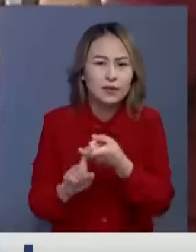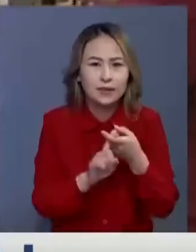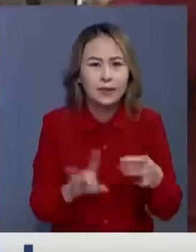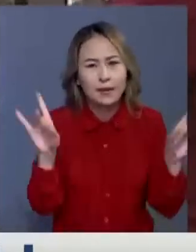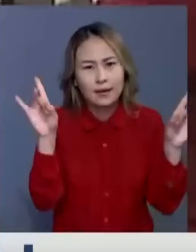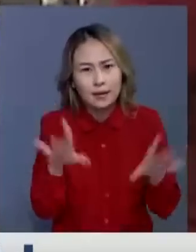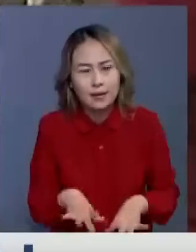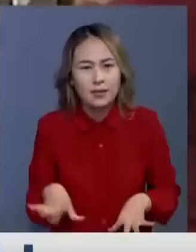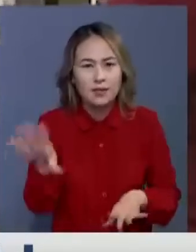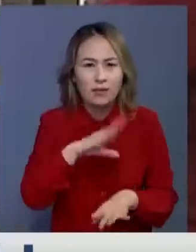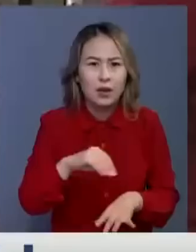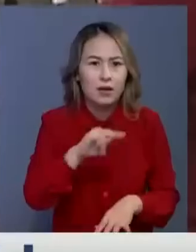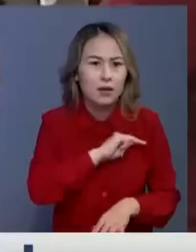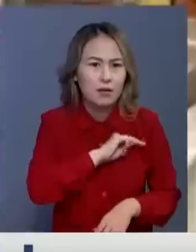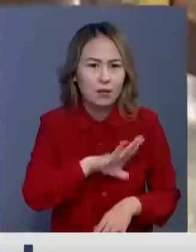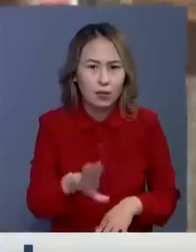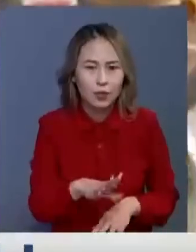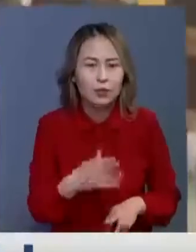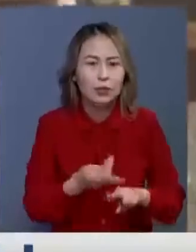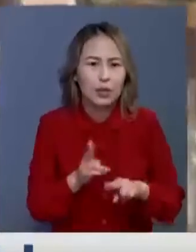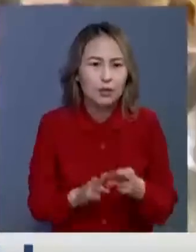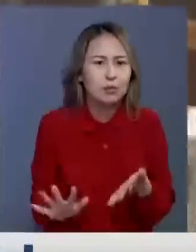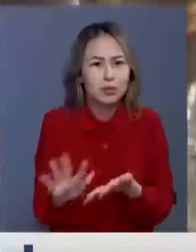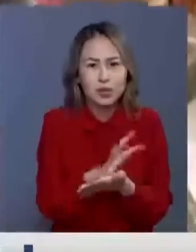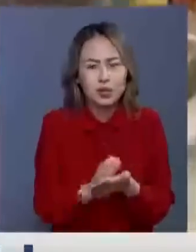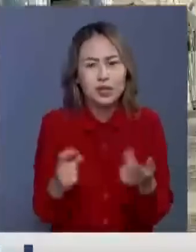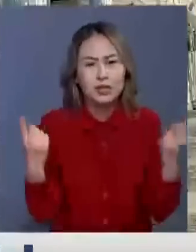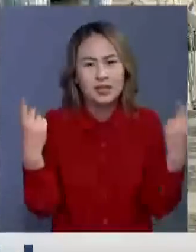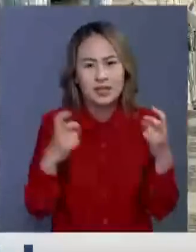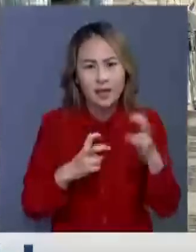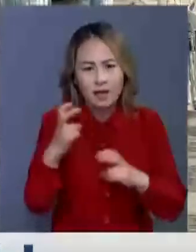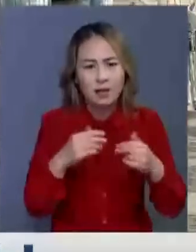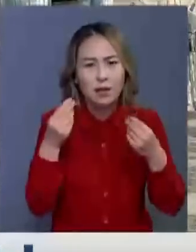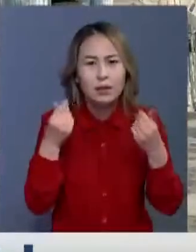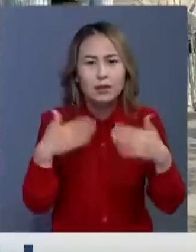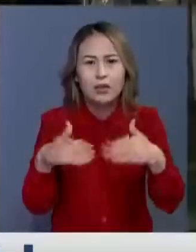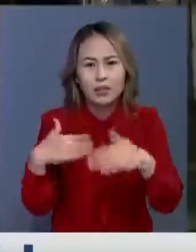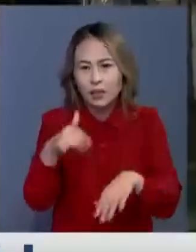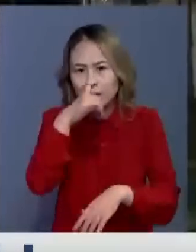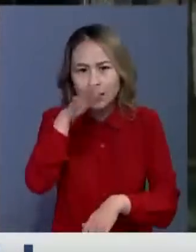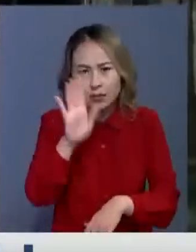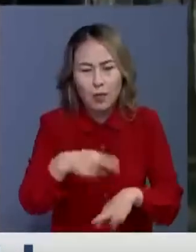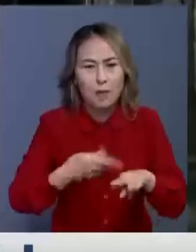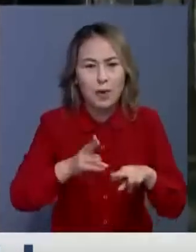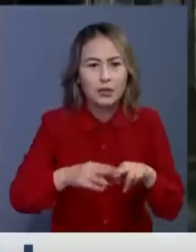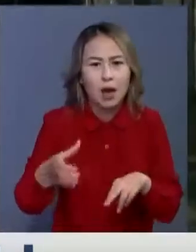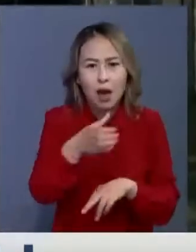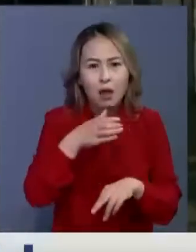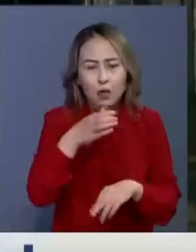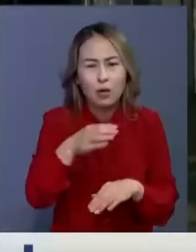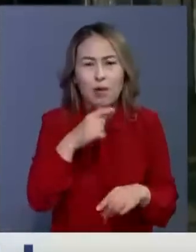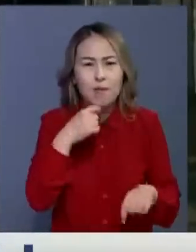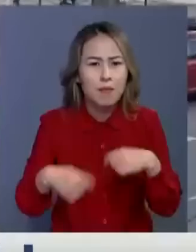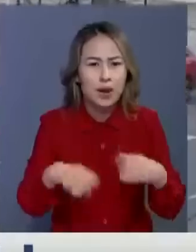мейрамханалар мен барлар жұмыс істемеді. Салдарынан зауыттар өз өнімдерін өткізе алмады. Биыл наурыздағы алкоголь өнімдерінің